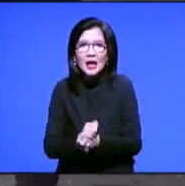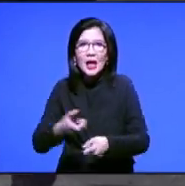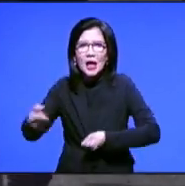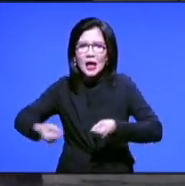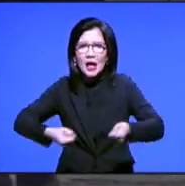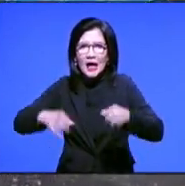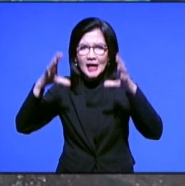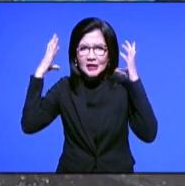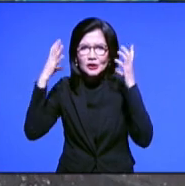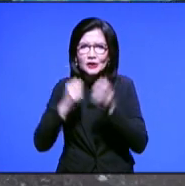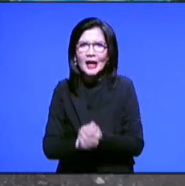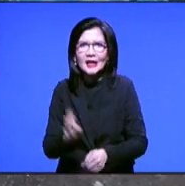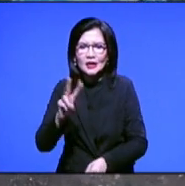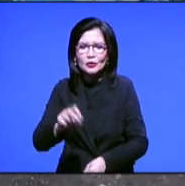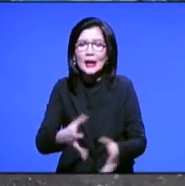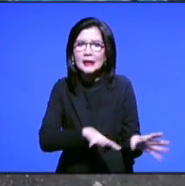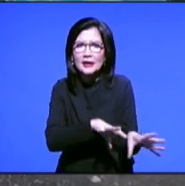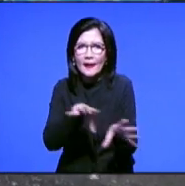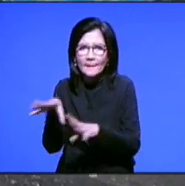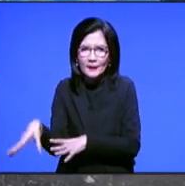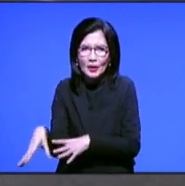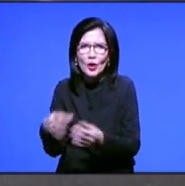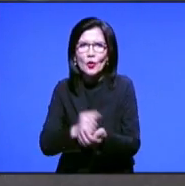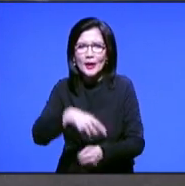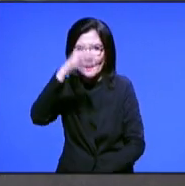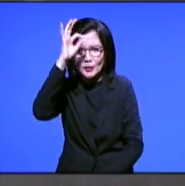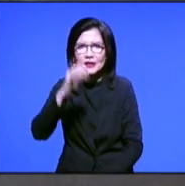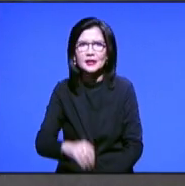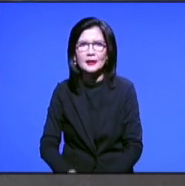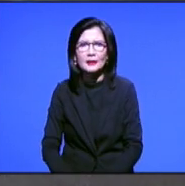peti kemas dan mobil tangki air minum diamankan ke Direktorat Laka Lantas Polda Metro Jaya.